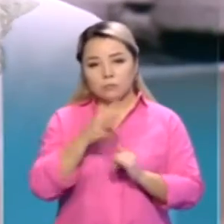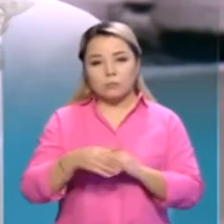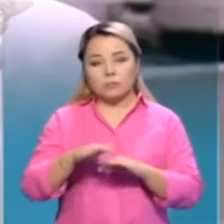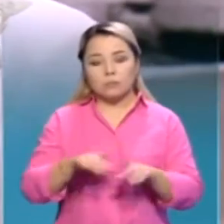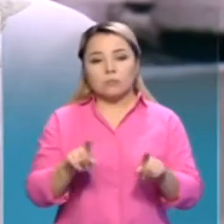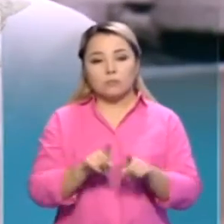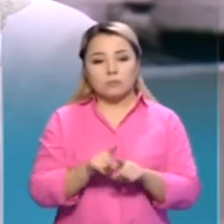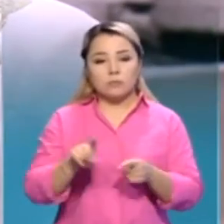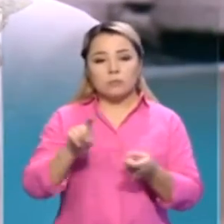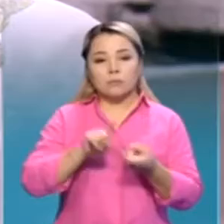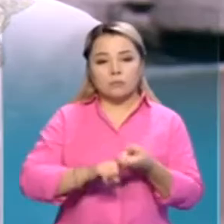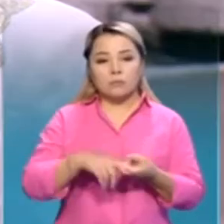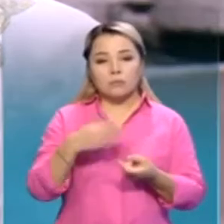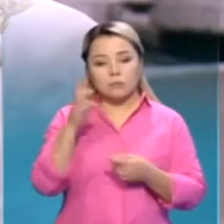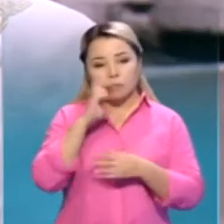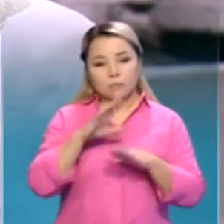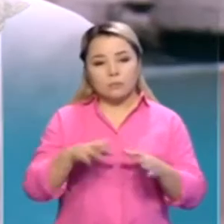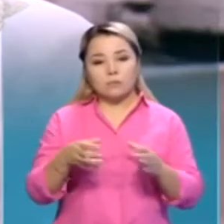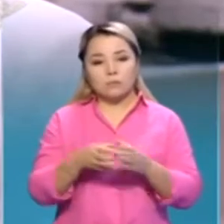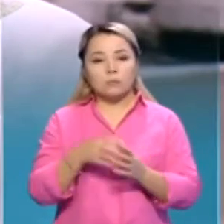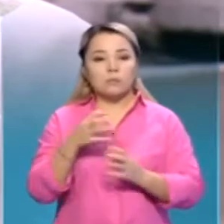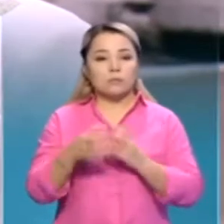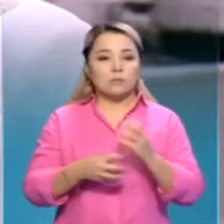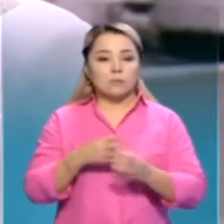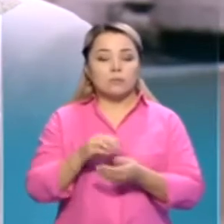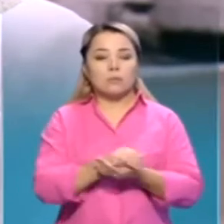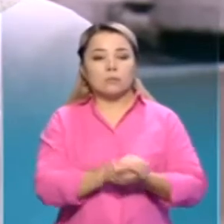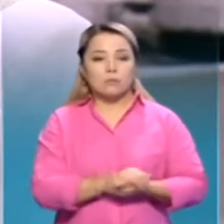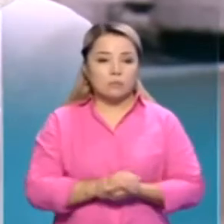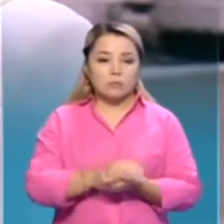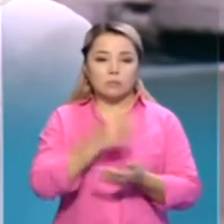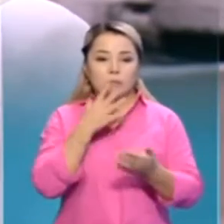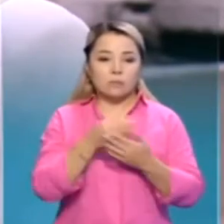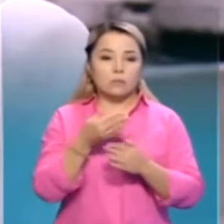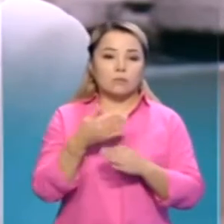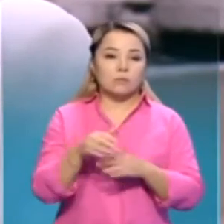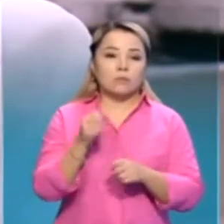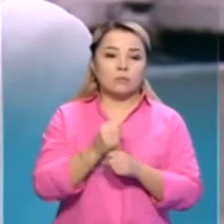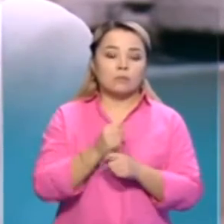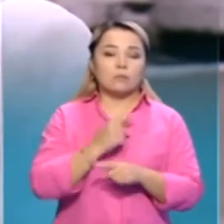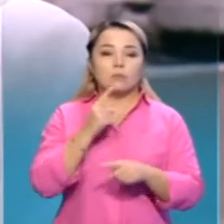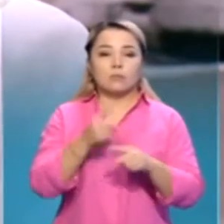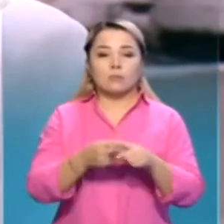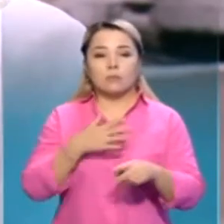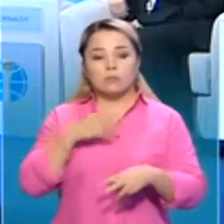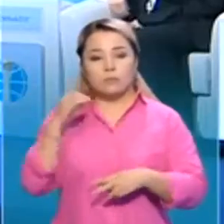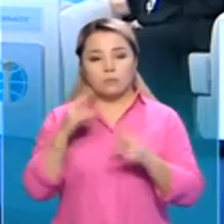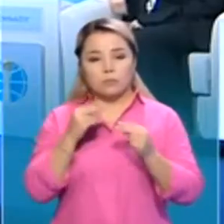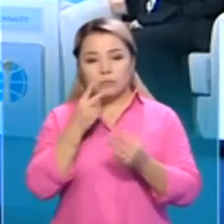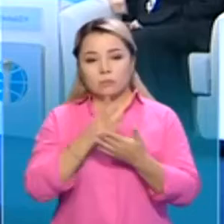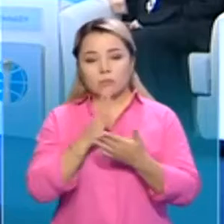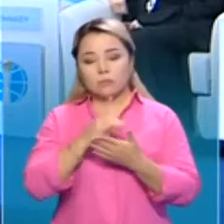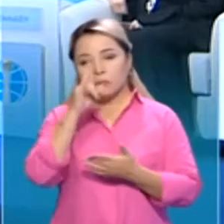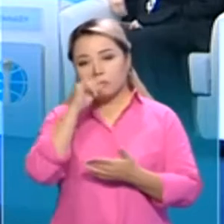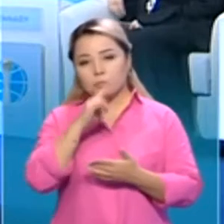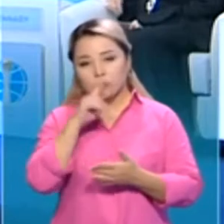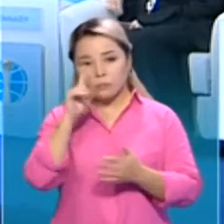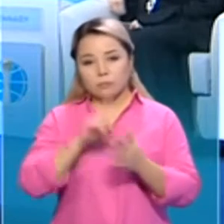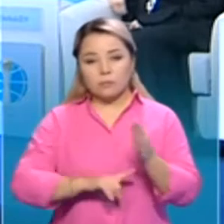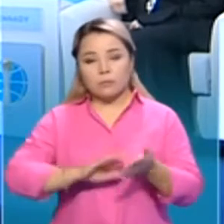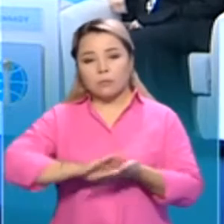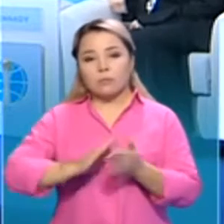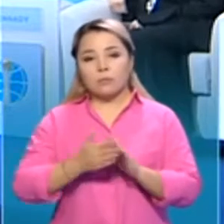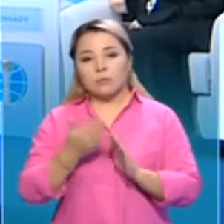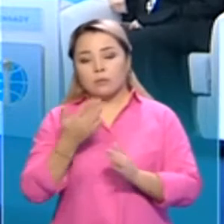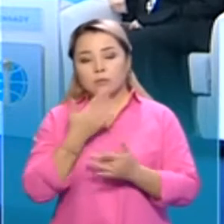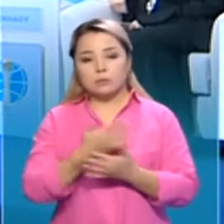арқылы елдің жалпы әлемнің бейбітшілігіне өзіндік үлесін қосады деген біз үміттеміз. Қазақстан дінаралық келісім